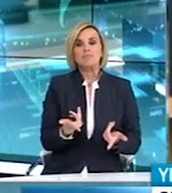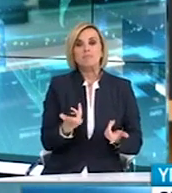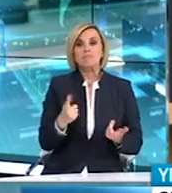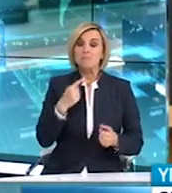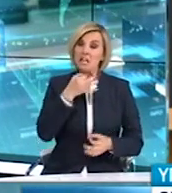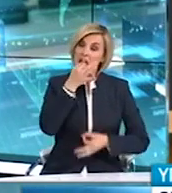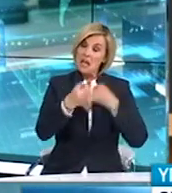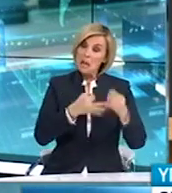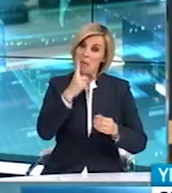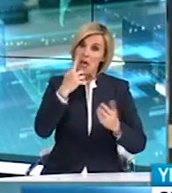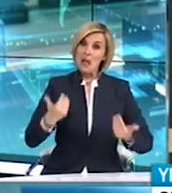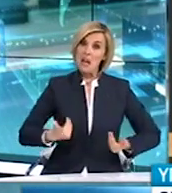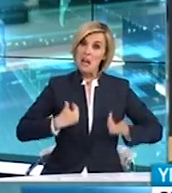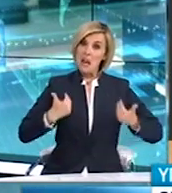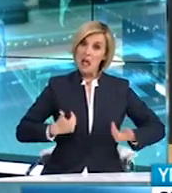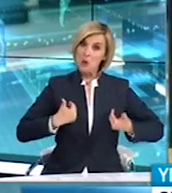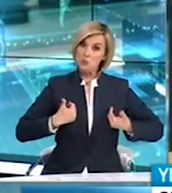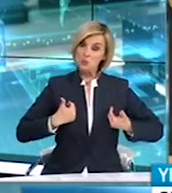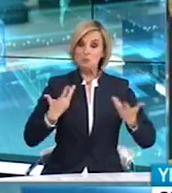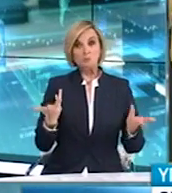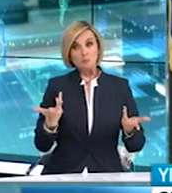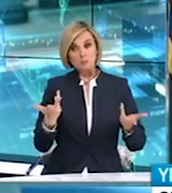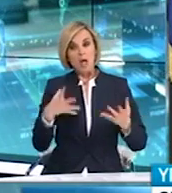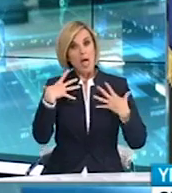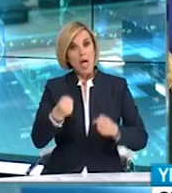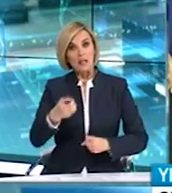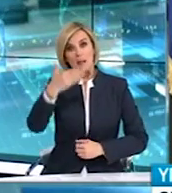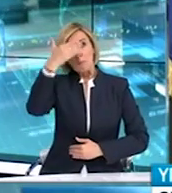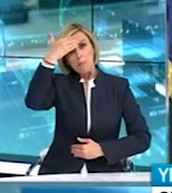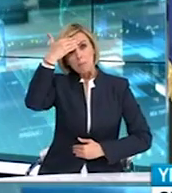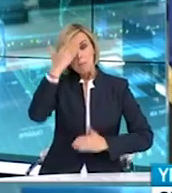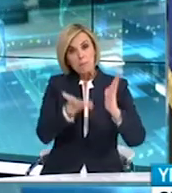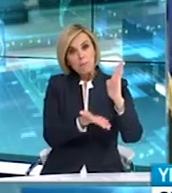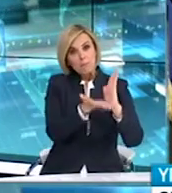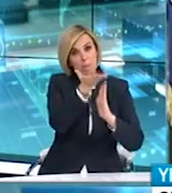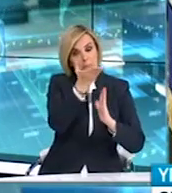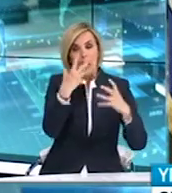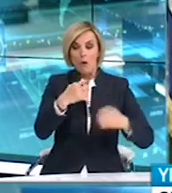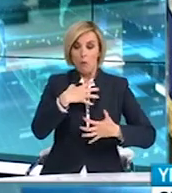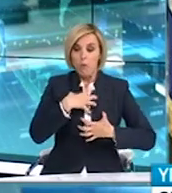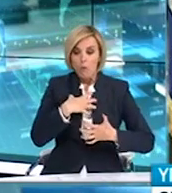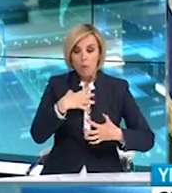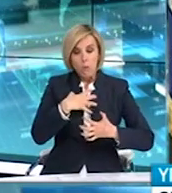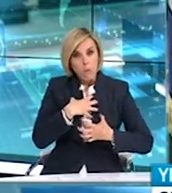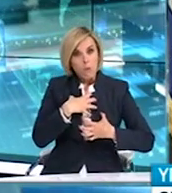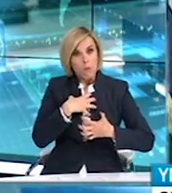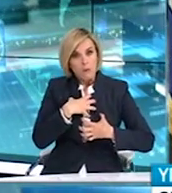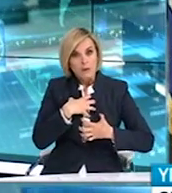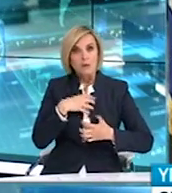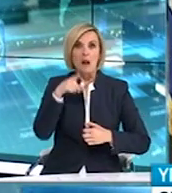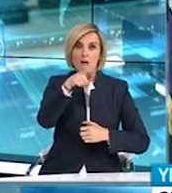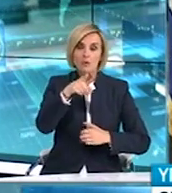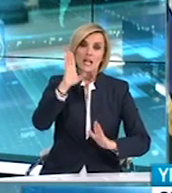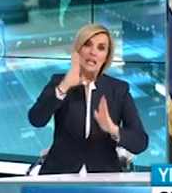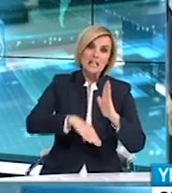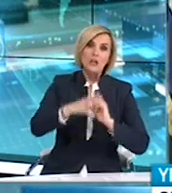έχει αρκετές μέρες πυρετό και βήχα, δηλαδή την τυπική πορεία της νόσου. Ένα άτομο που αν είναι της ηλικίας κάτω των 50 ετών, η πιθανότητα να πάθει